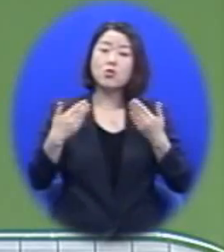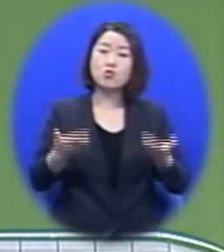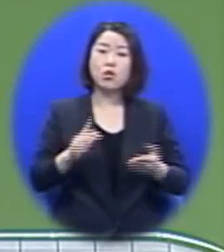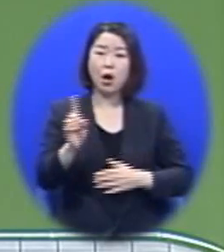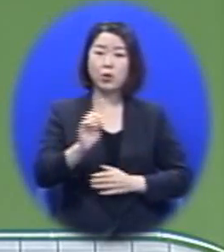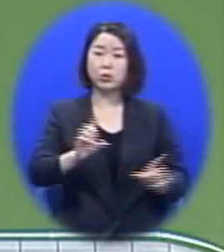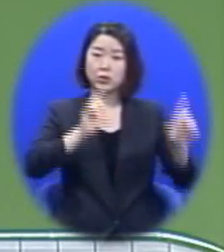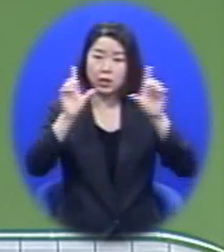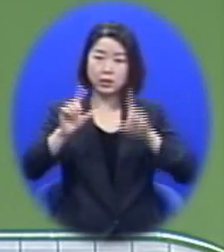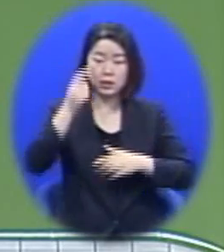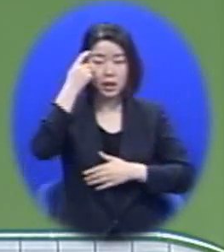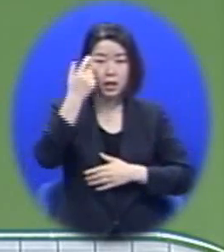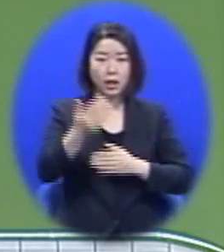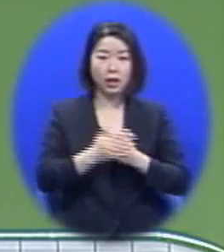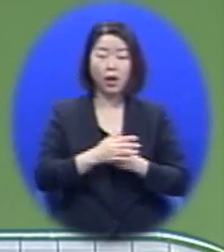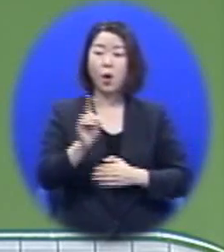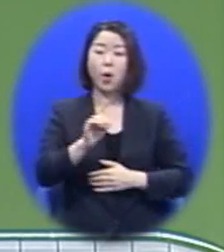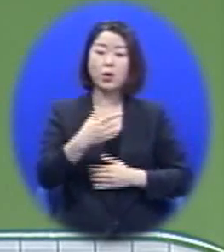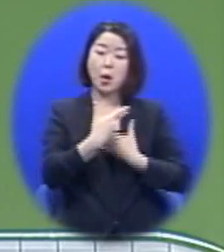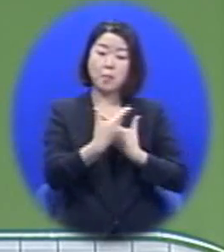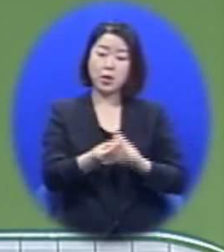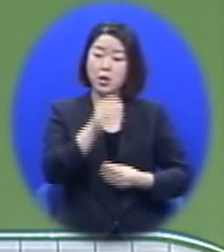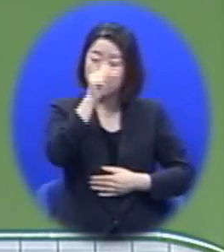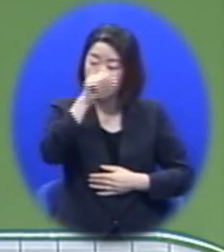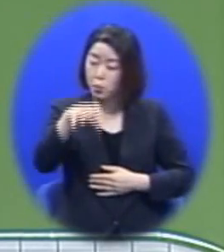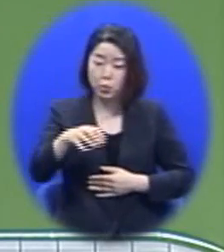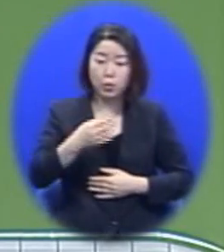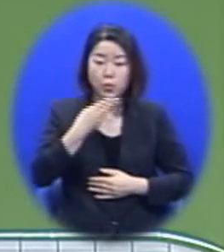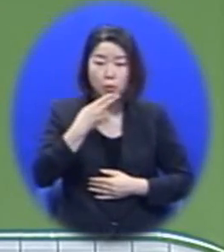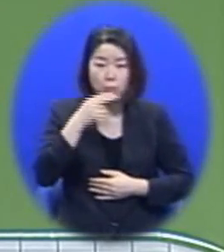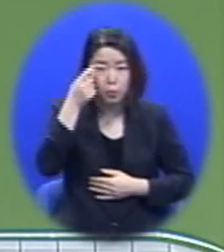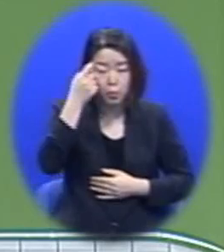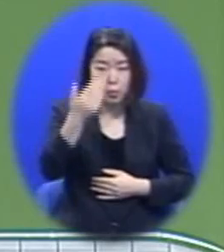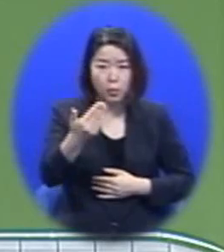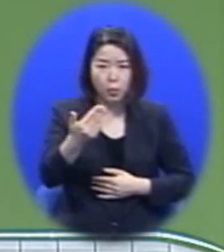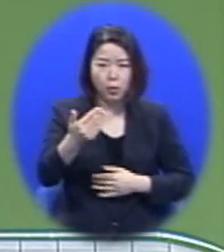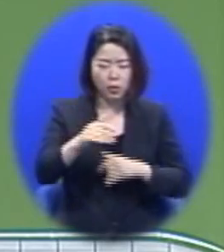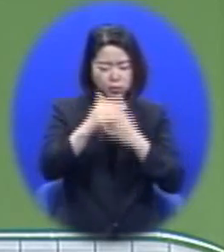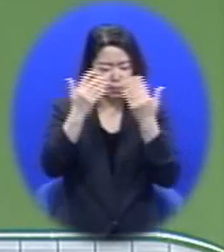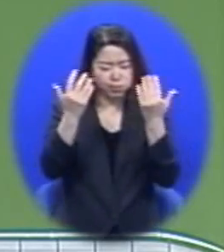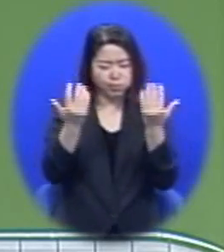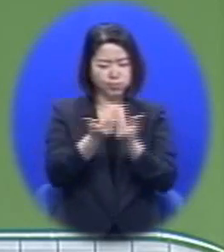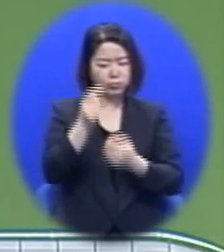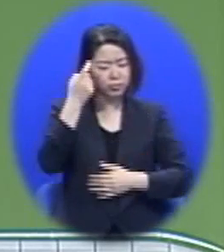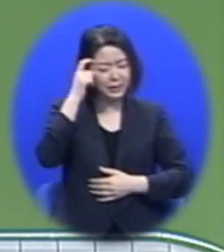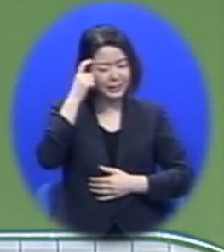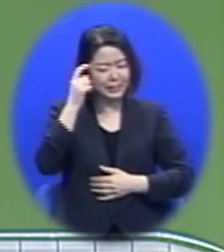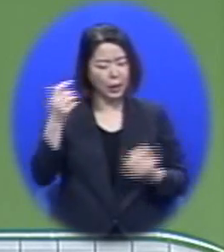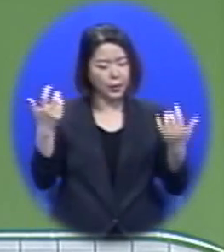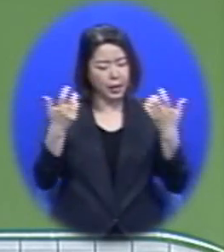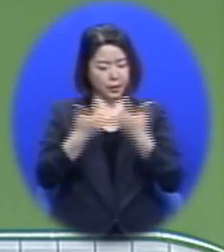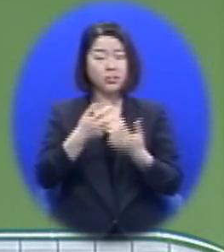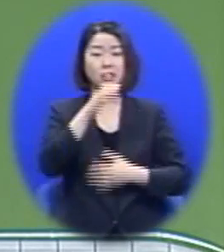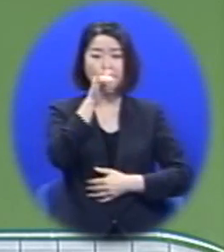보내지? 어디 좀 편하고 좋은 곳 없어? 온통 그 생각밖에